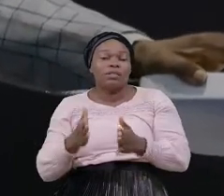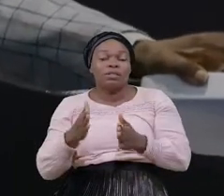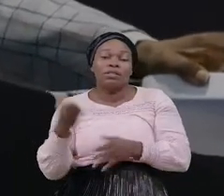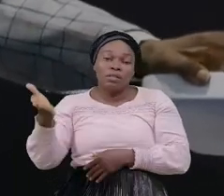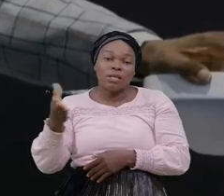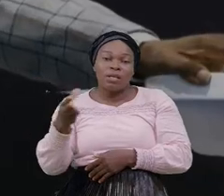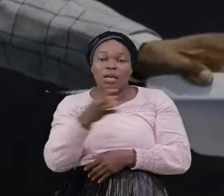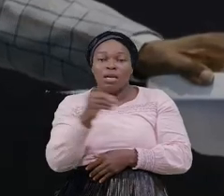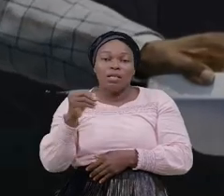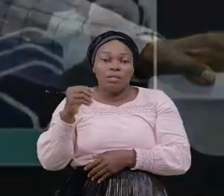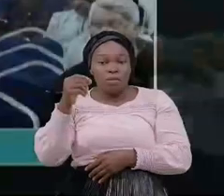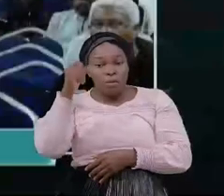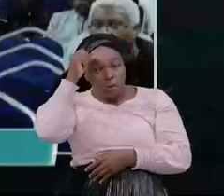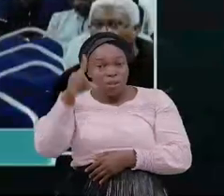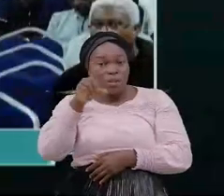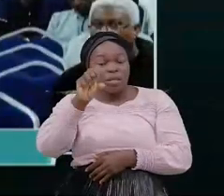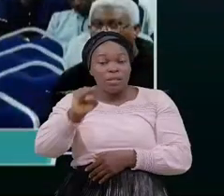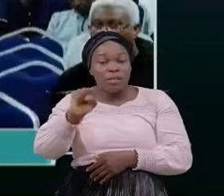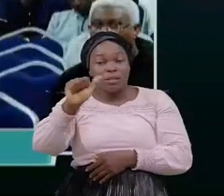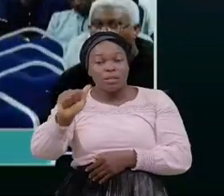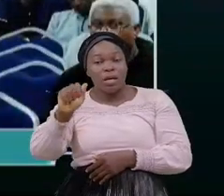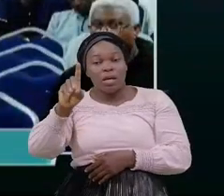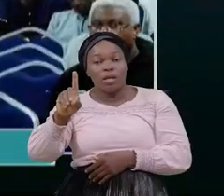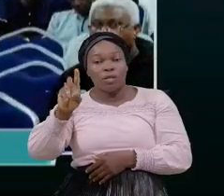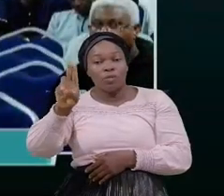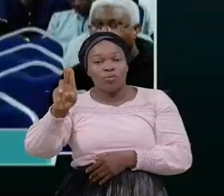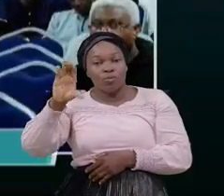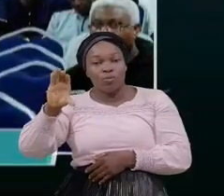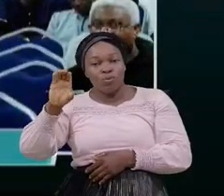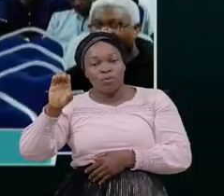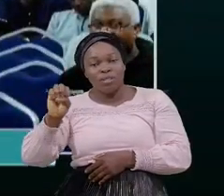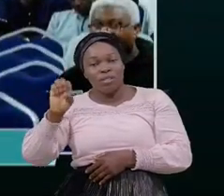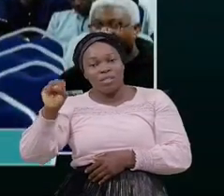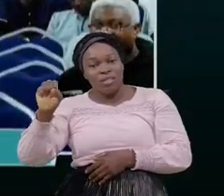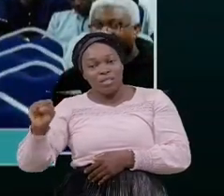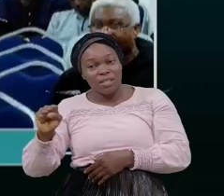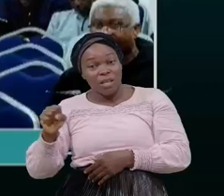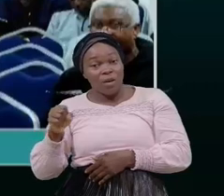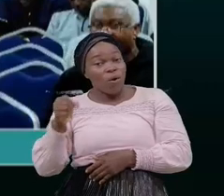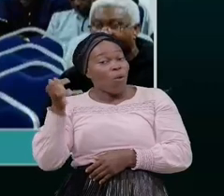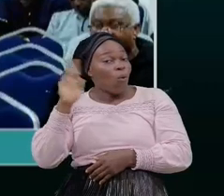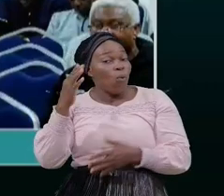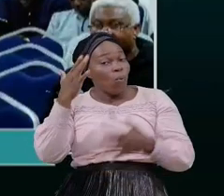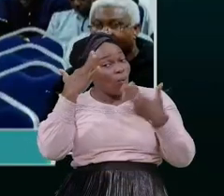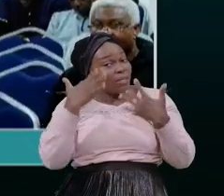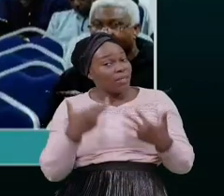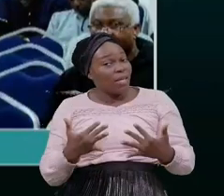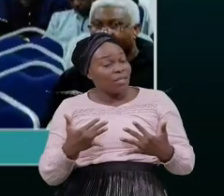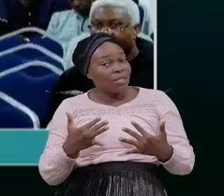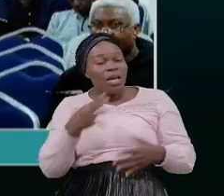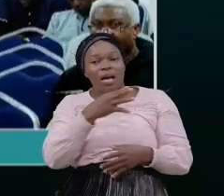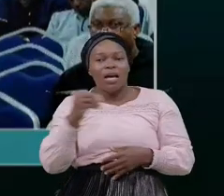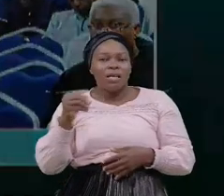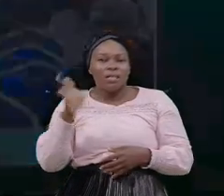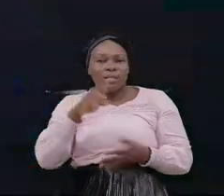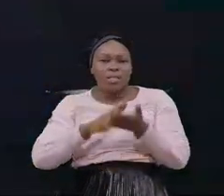les sadducéens, ils étaient tristes, leurs péchés n'étaient pas pardonnés. Ils se demandaient chaque